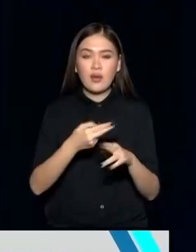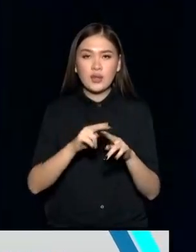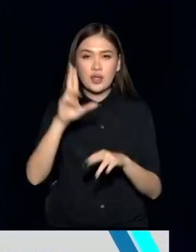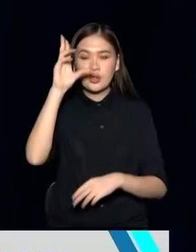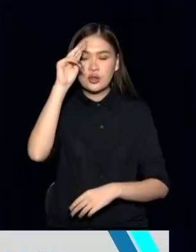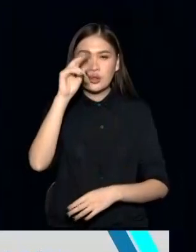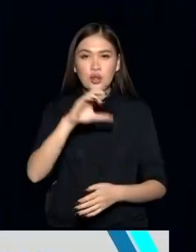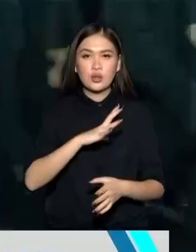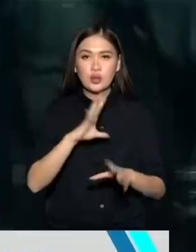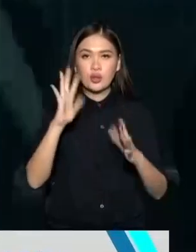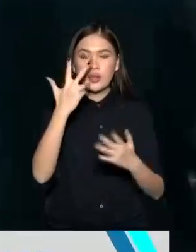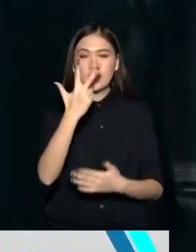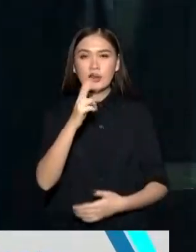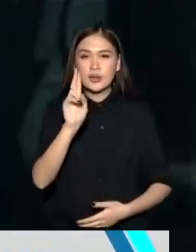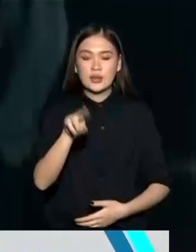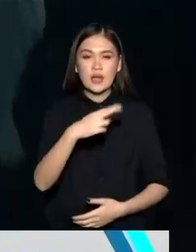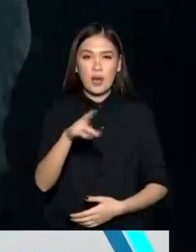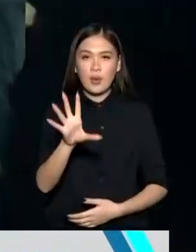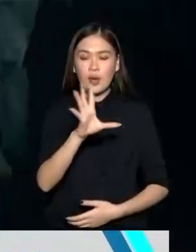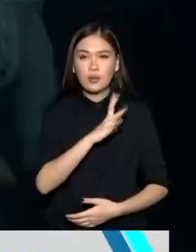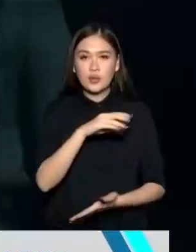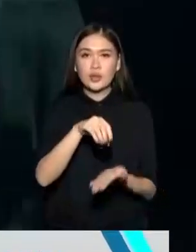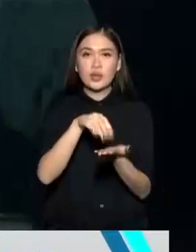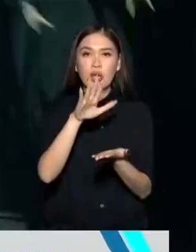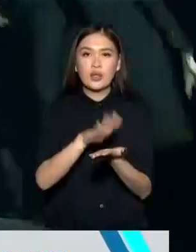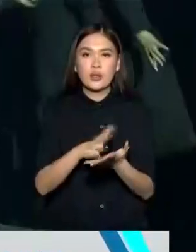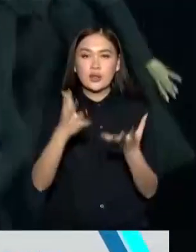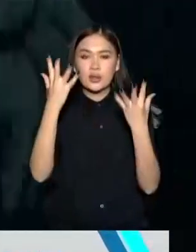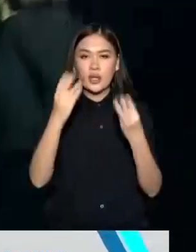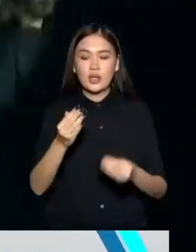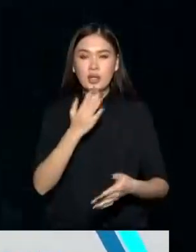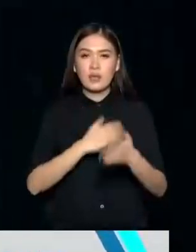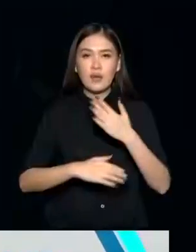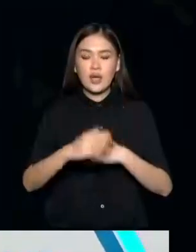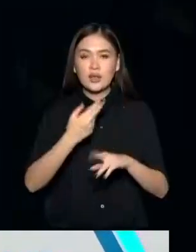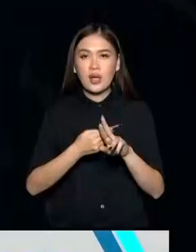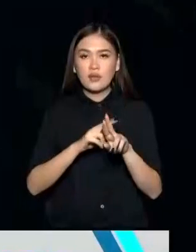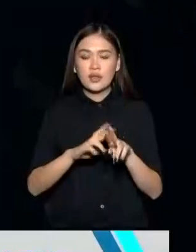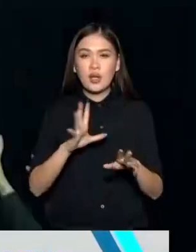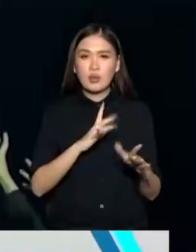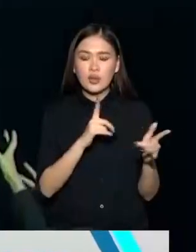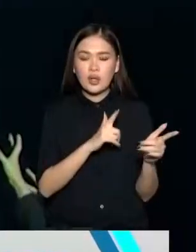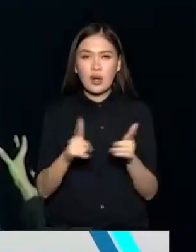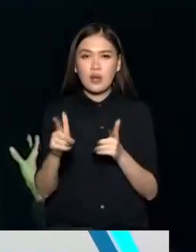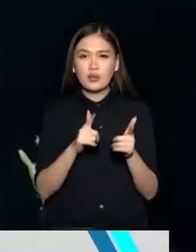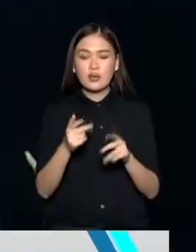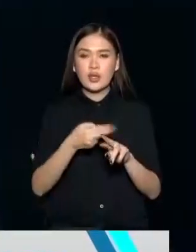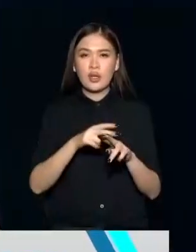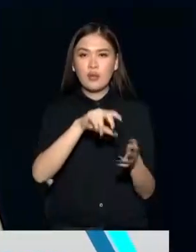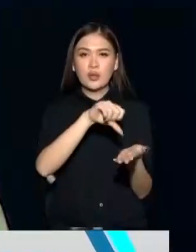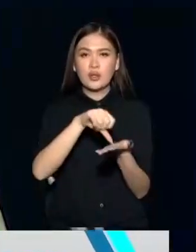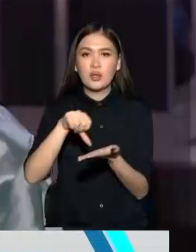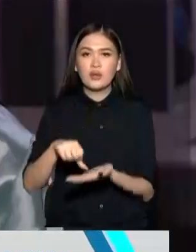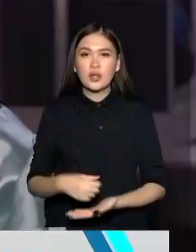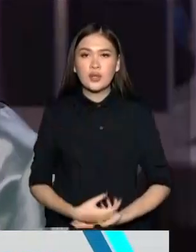дату решение не случайное 3 декабря в календаре отмечен как международный день инвалидов актера тщательно готовились к этой постановке